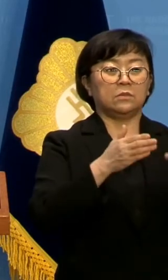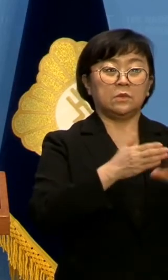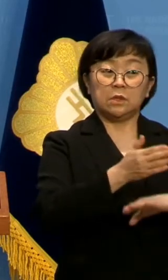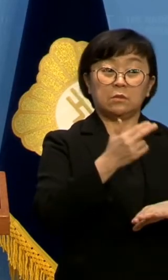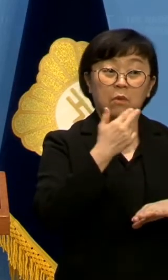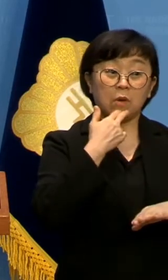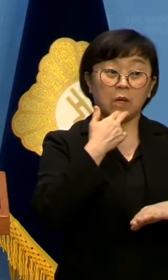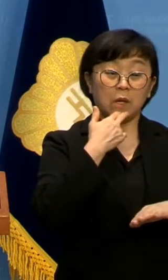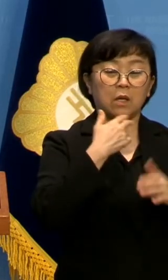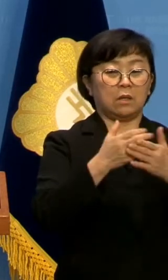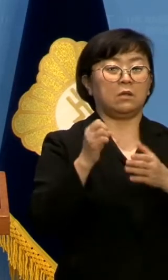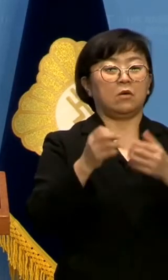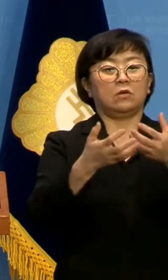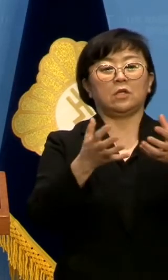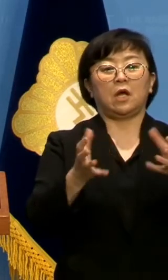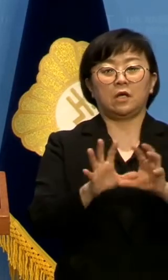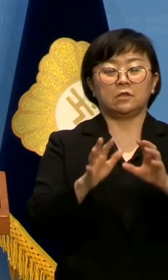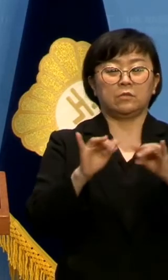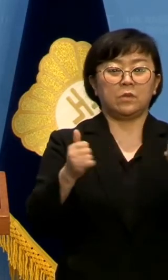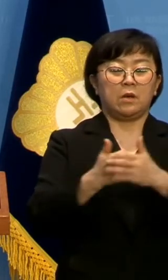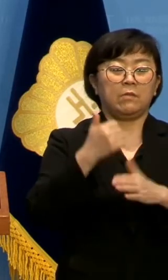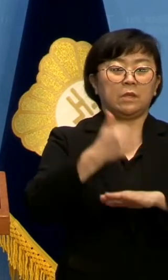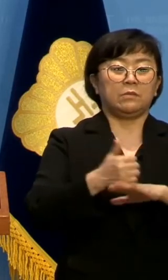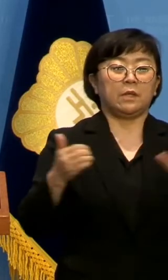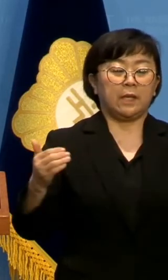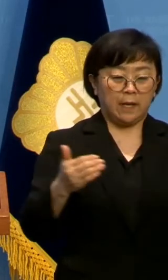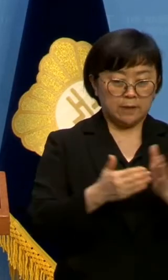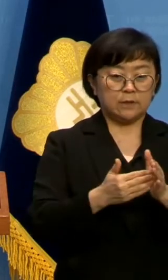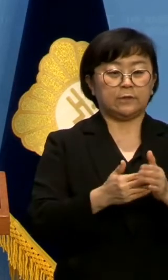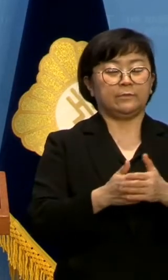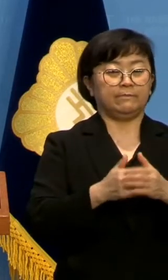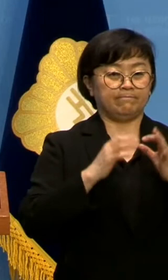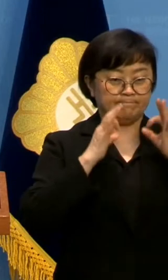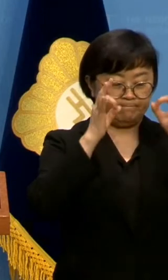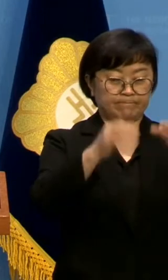않도록 집권 여당의 일원으로서 끝까지 챙기겠습니다.